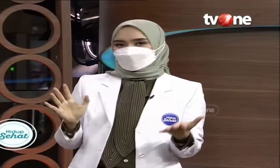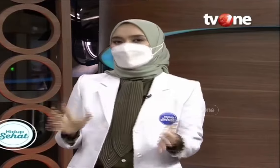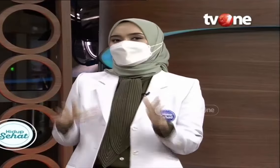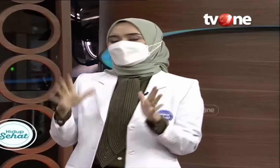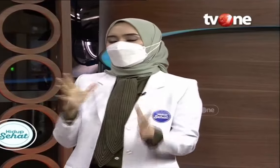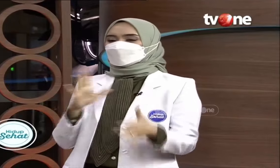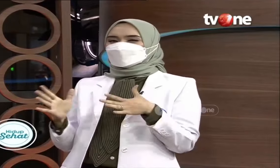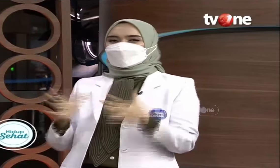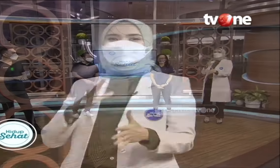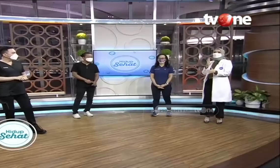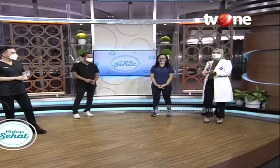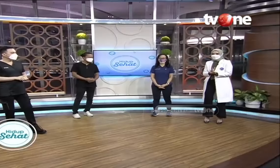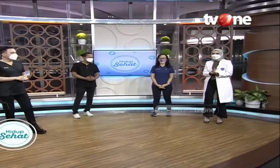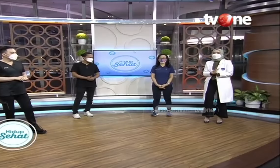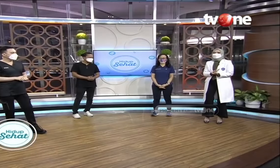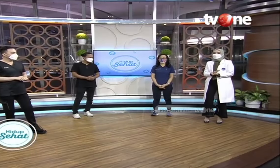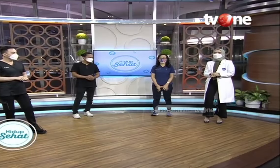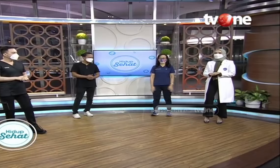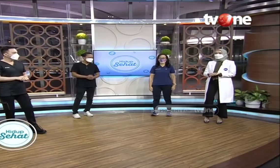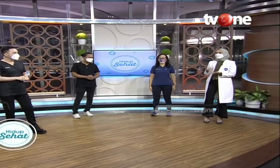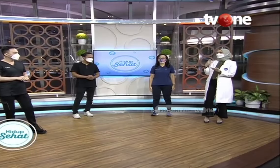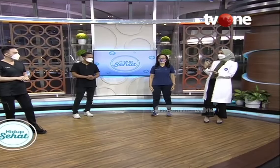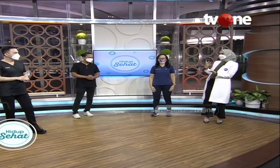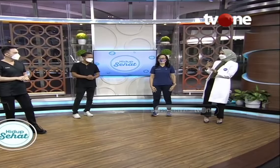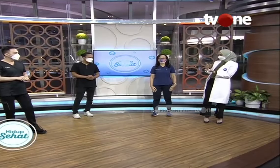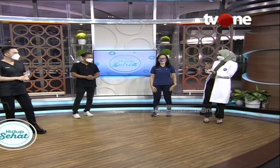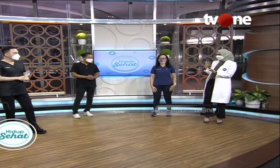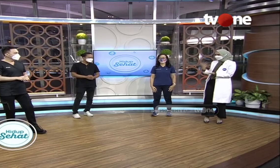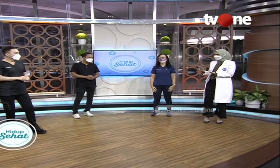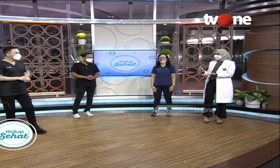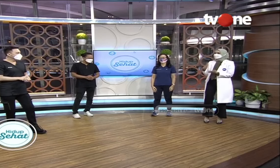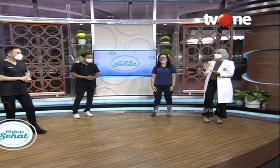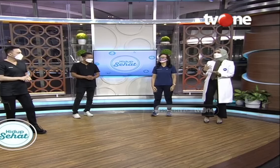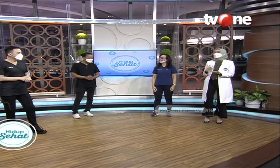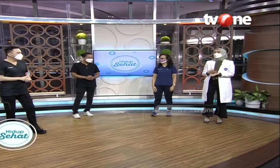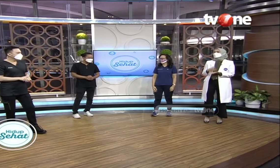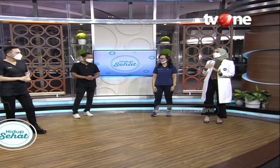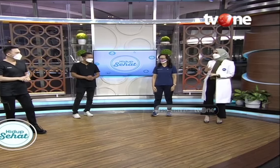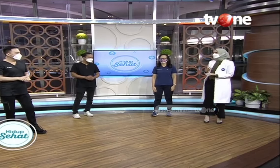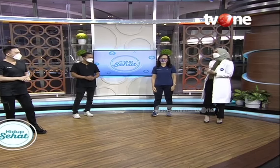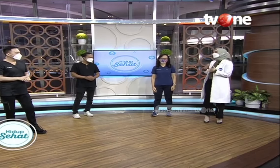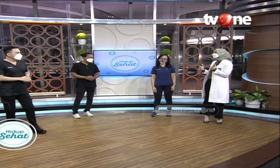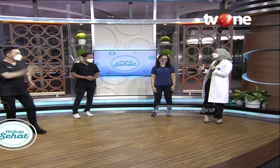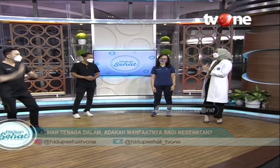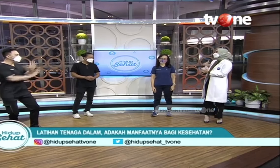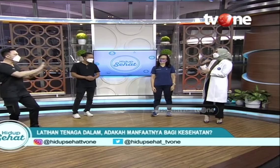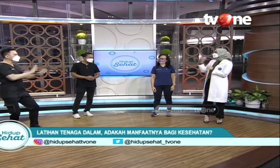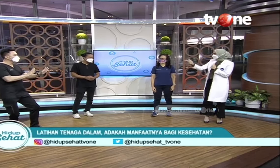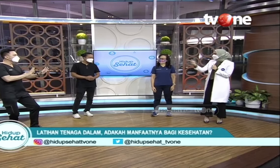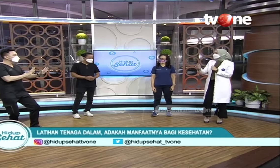lihat nih satu atraksi dari mantan atlet kita Mas Ageng ini yang sekarang juga merupakan coach